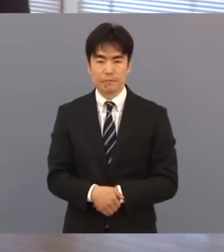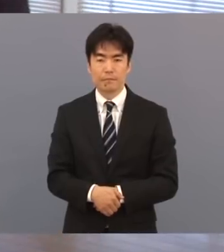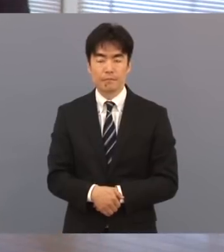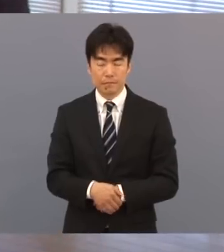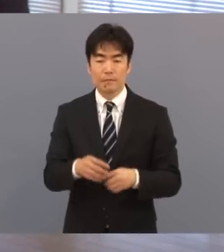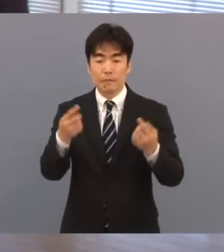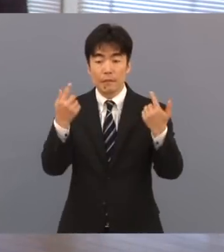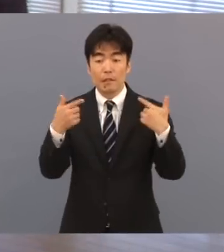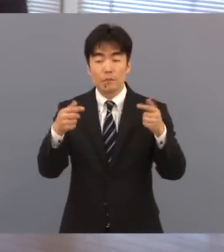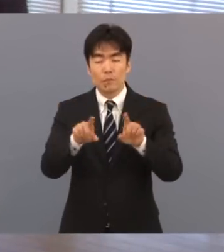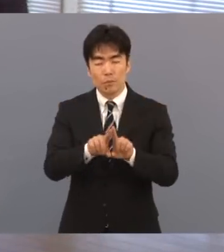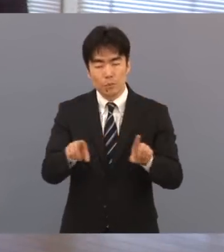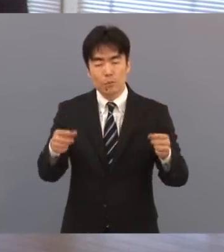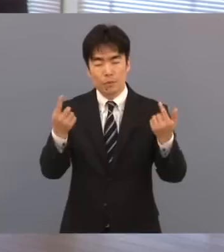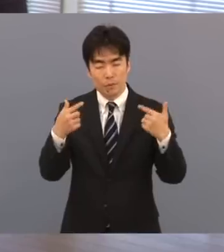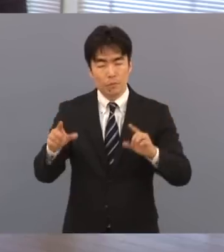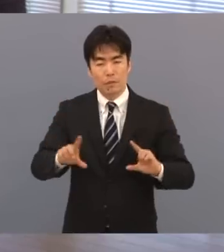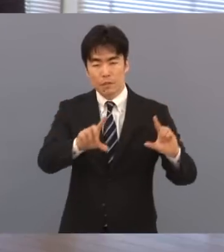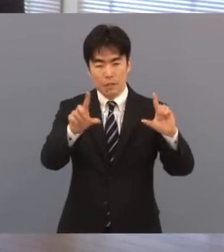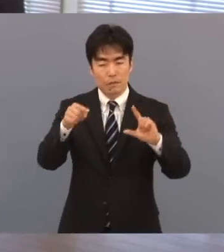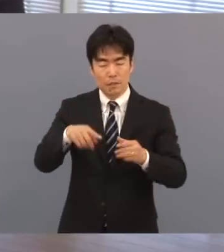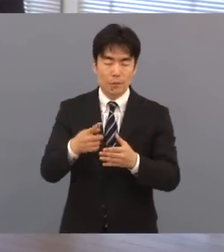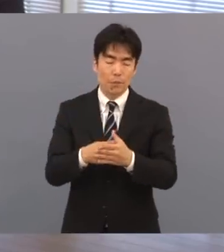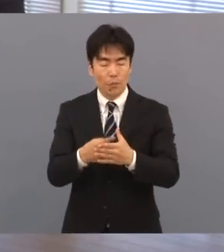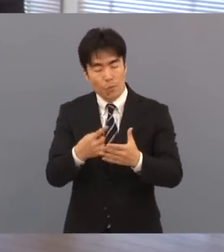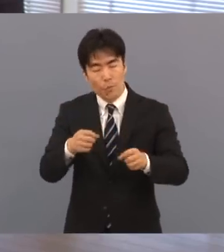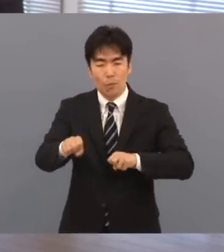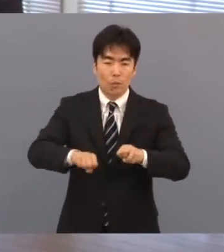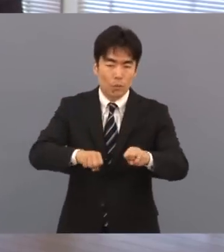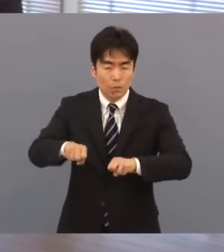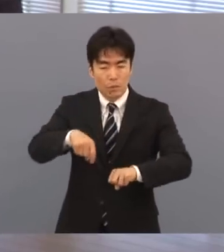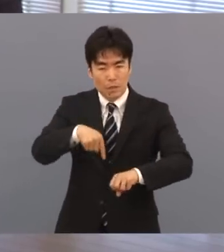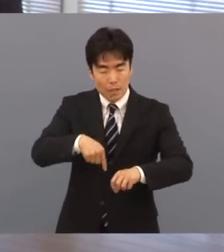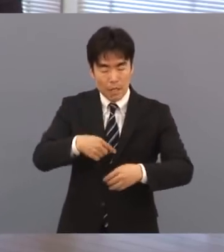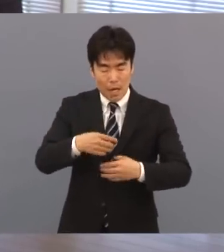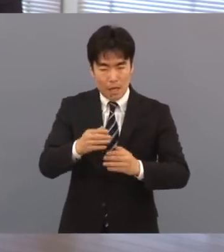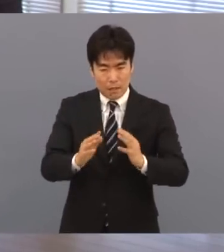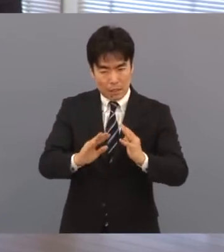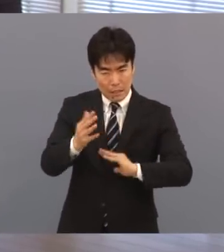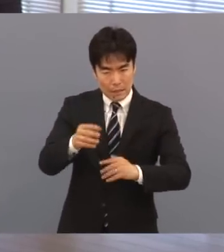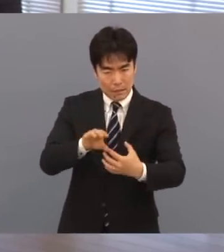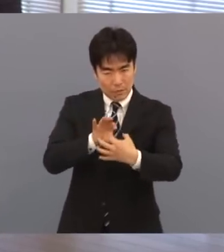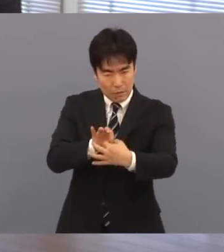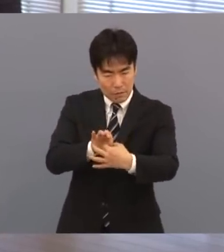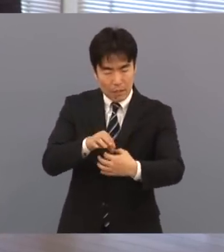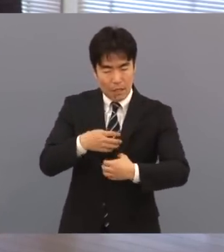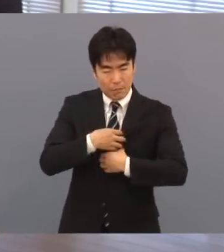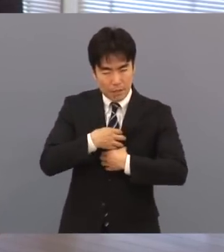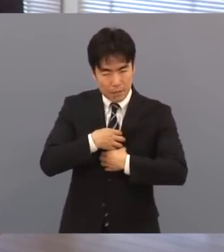普段あまり気にも留めていない行動などに実は火災の危険が潜んでいます。